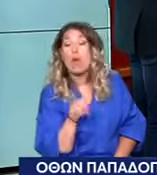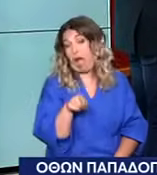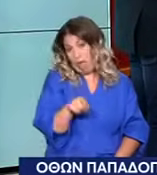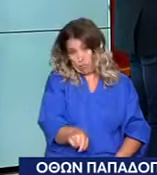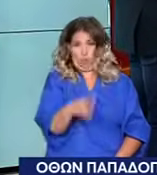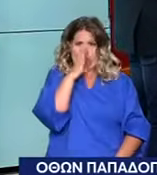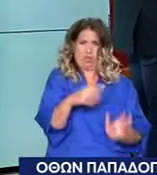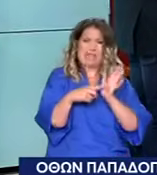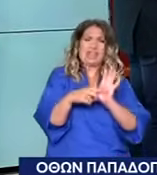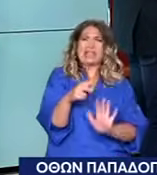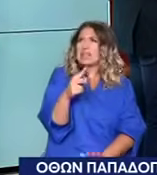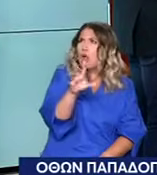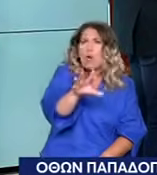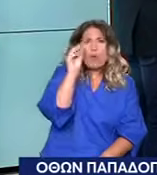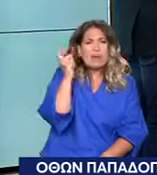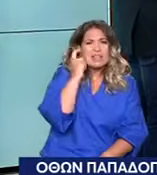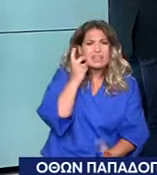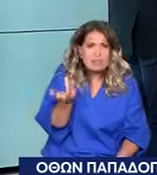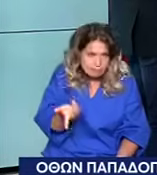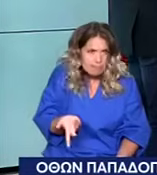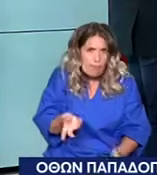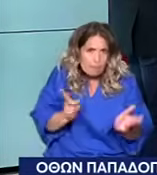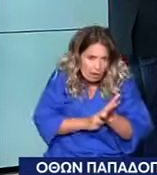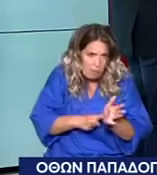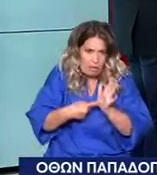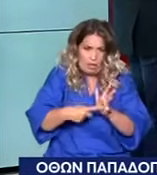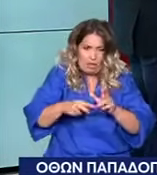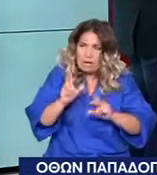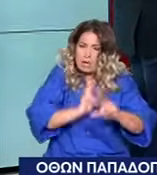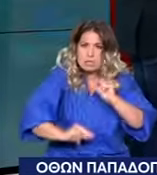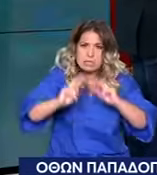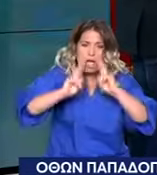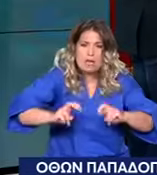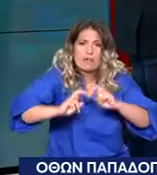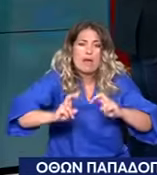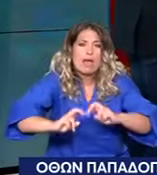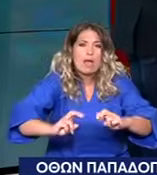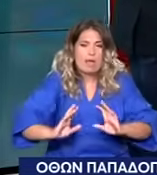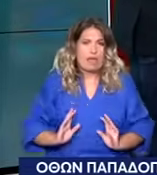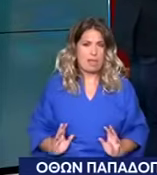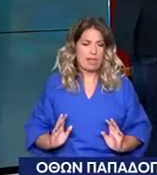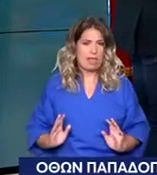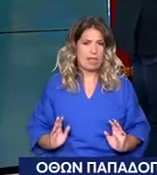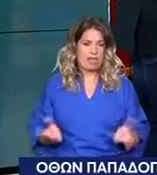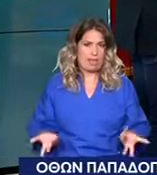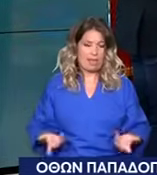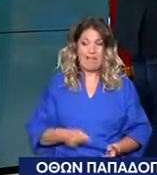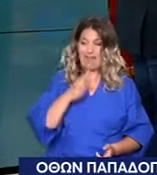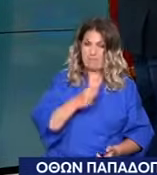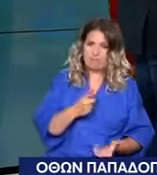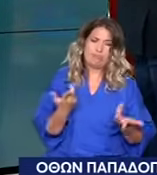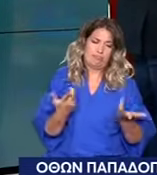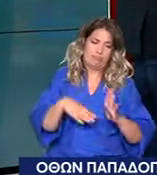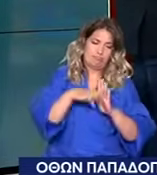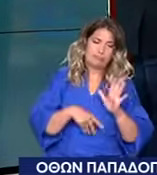εγείρει θέματα και επί της έρευνας ενός εγκλήματος, το ξαναλέω με την νομική